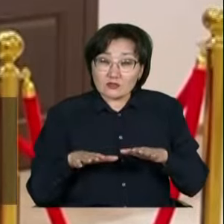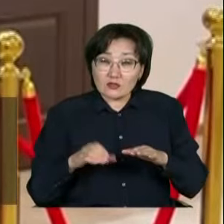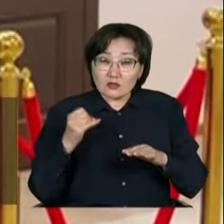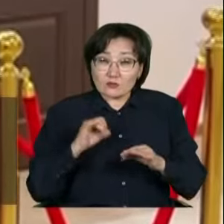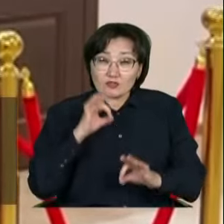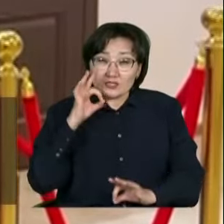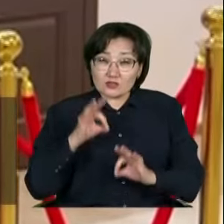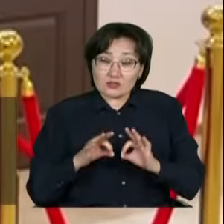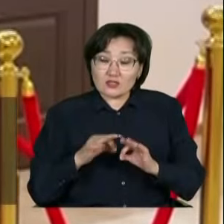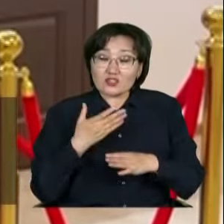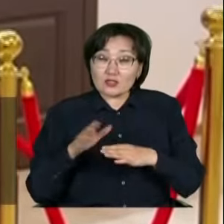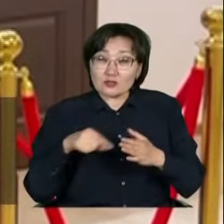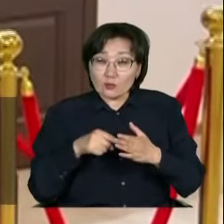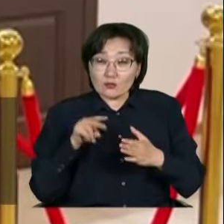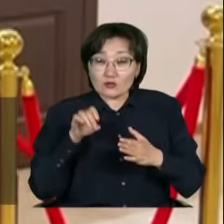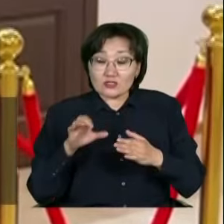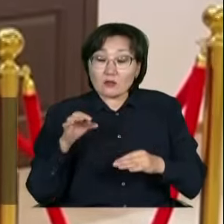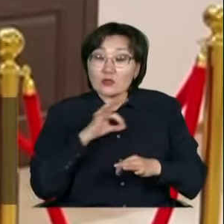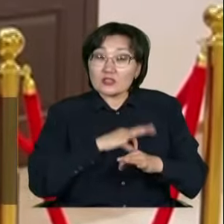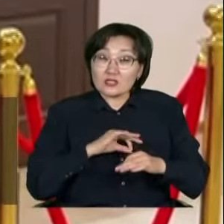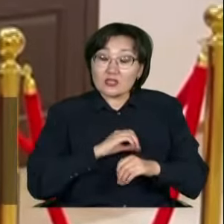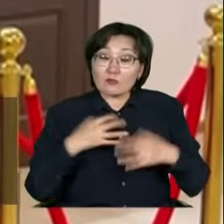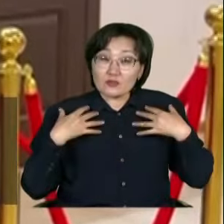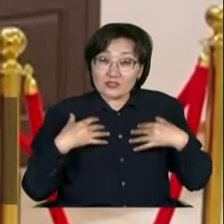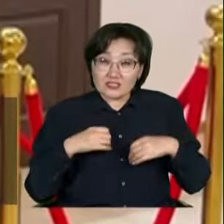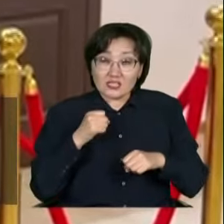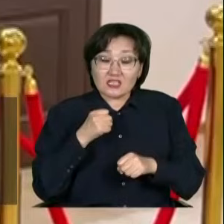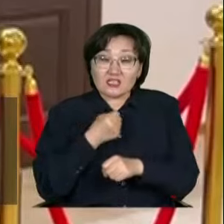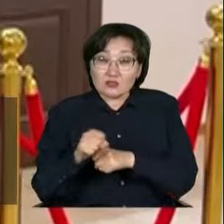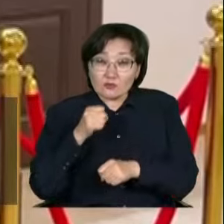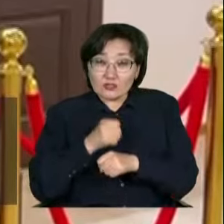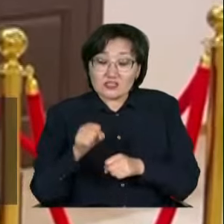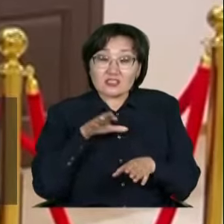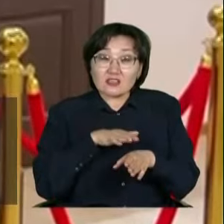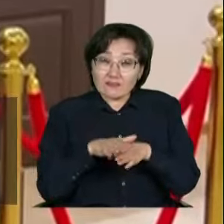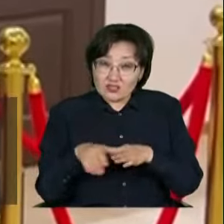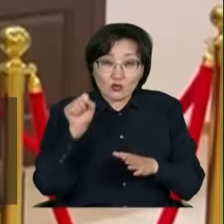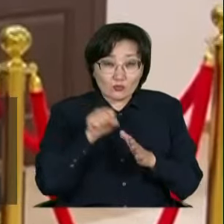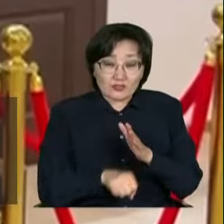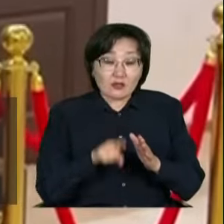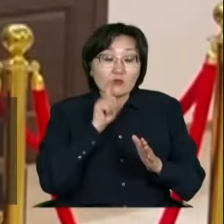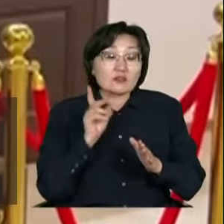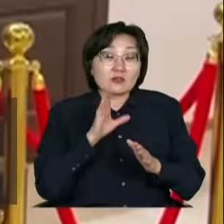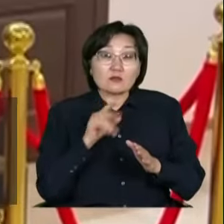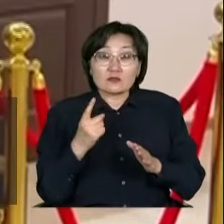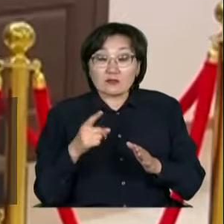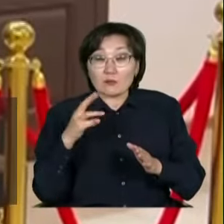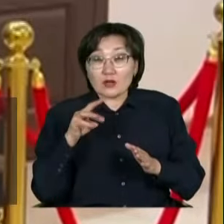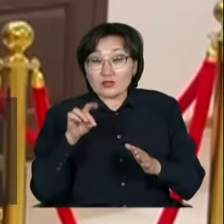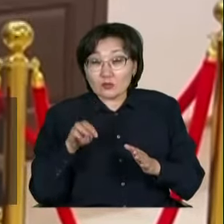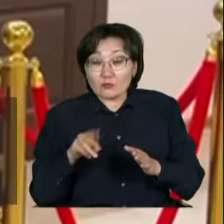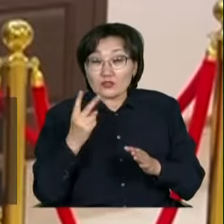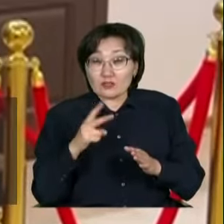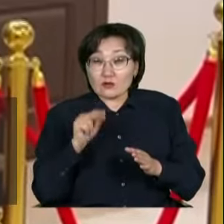юго-западной части города Кунаев, с применением физического насилия совершили убийство молодой девушки. 21 марта двое подозреваемых лиц